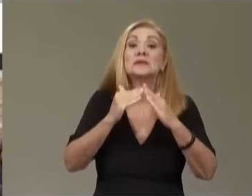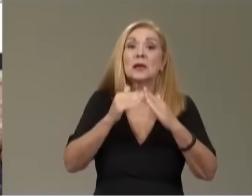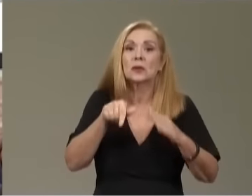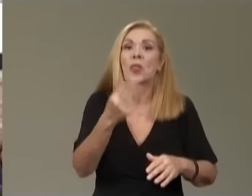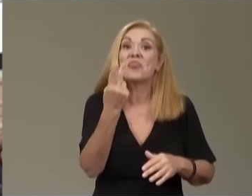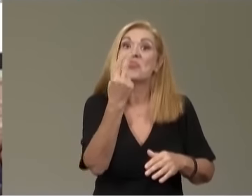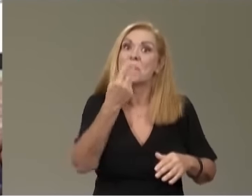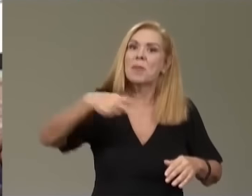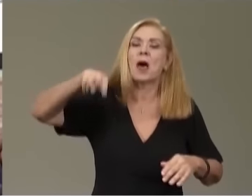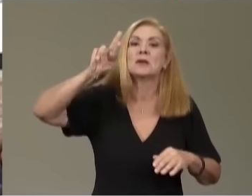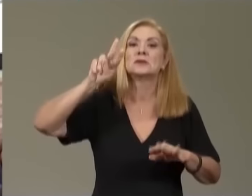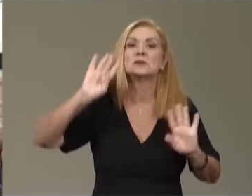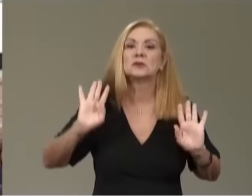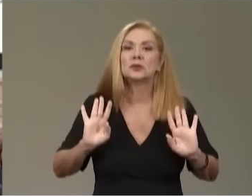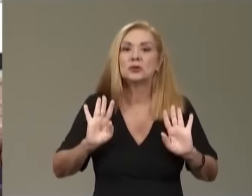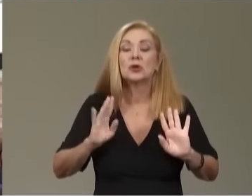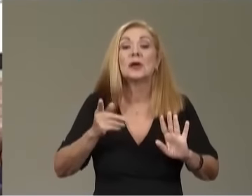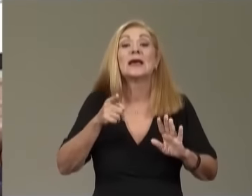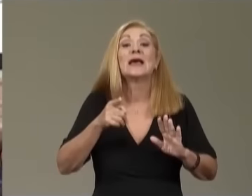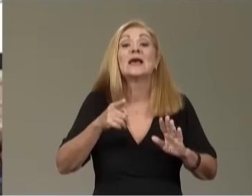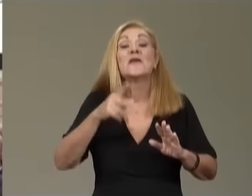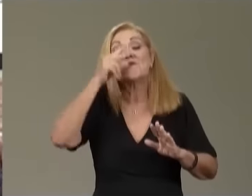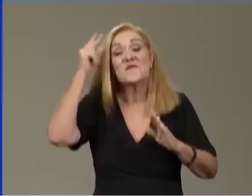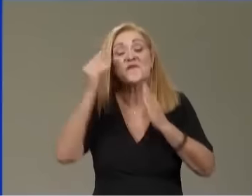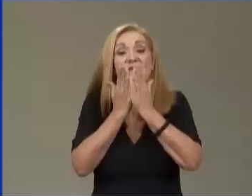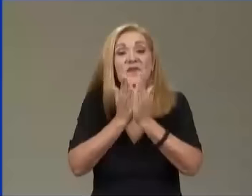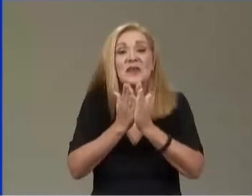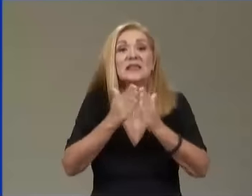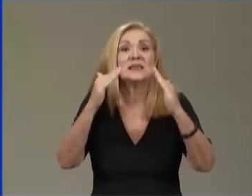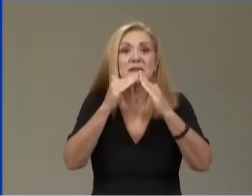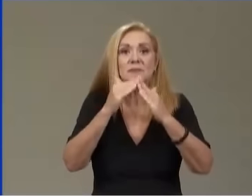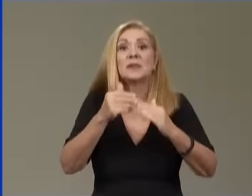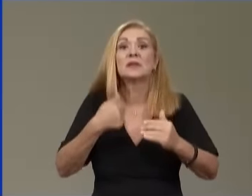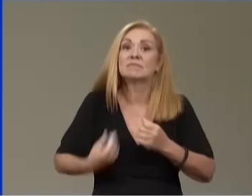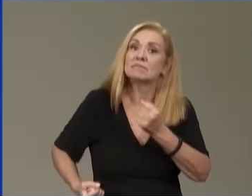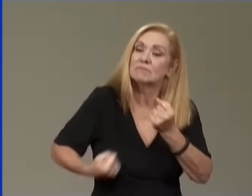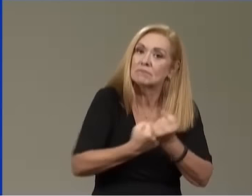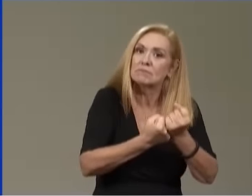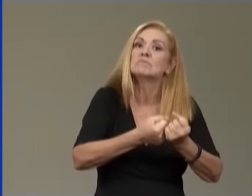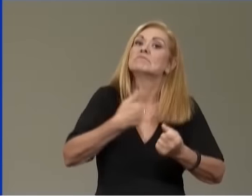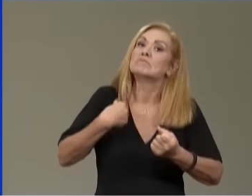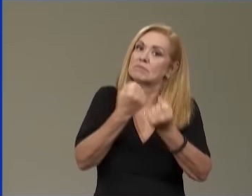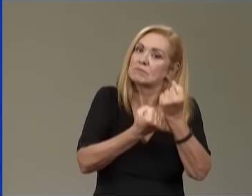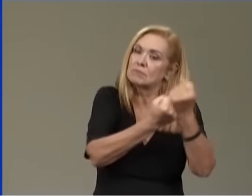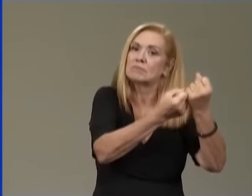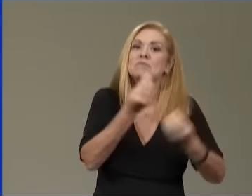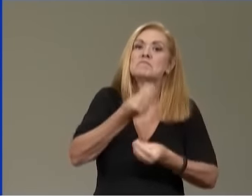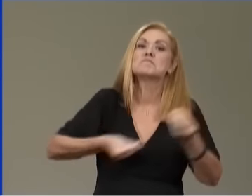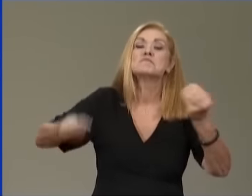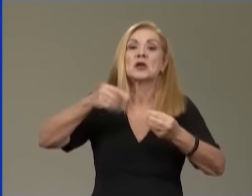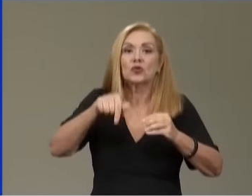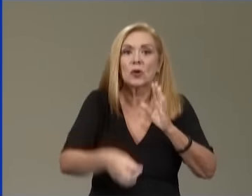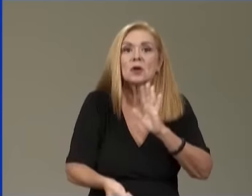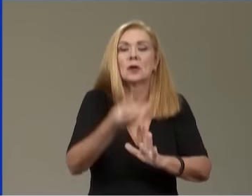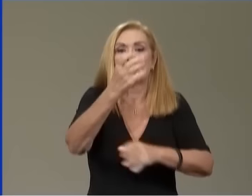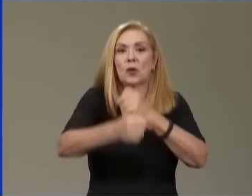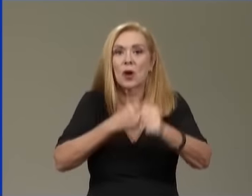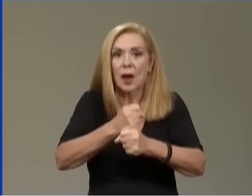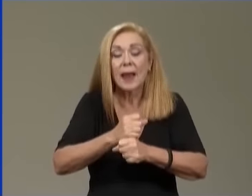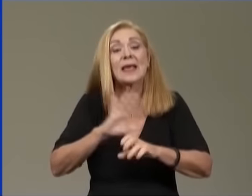διπλασιαστεί. Η ενίσχυση της φοιτητικής στέγης έχει αυξηθεί και για τη νέα χρονιά, ενώ βέβαια ισχύει